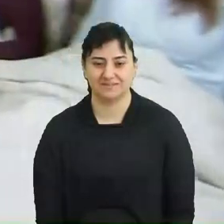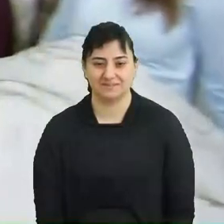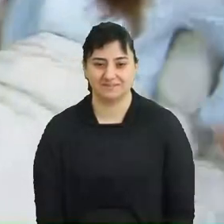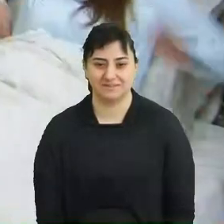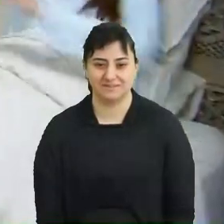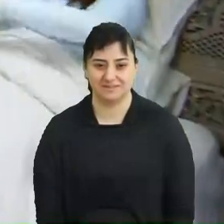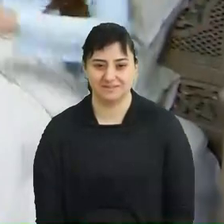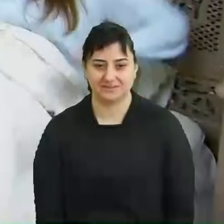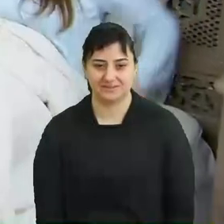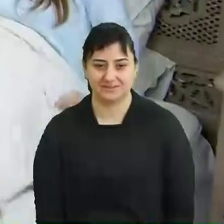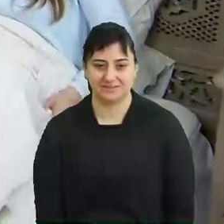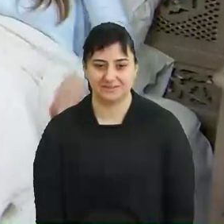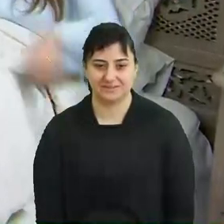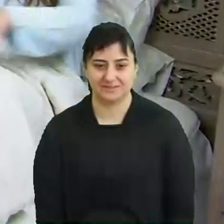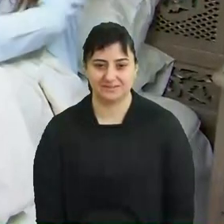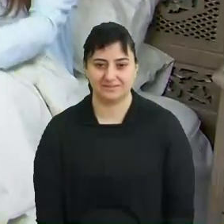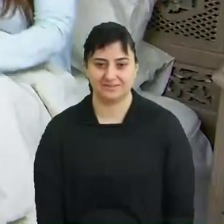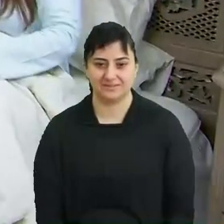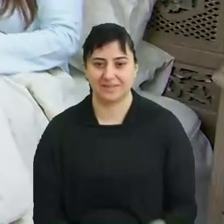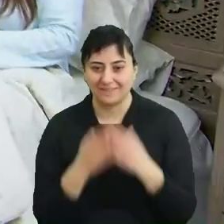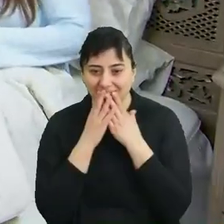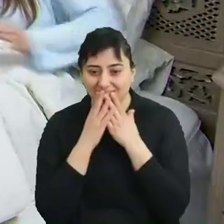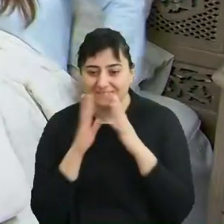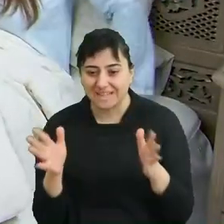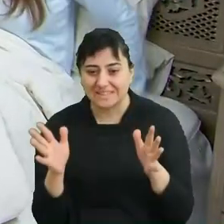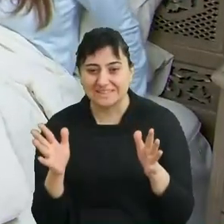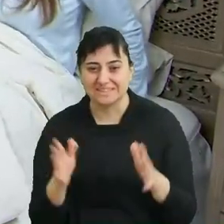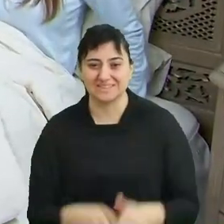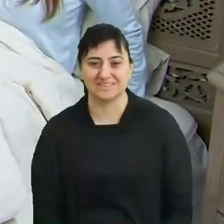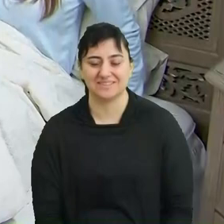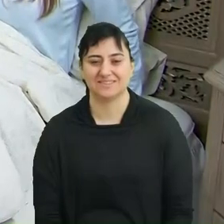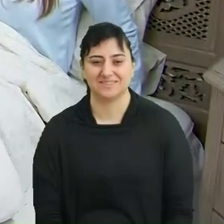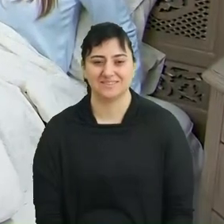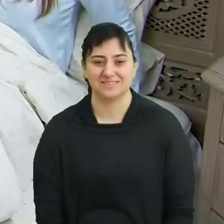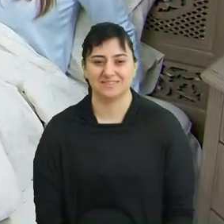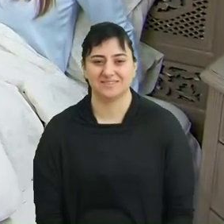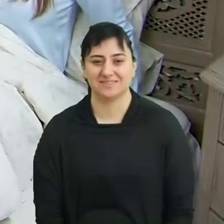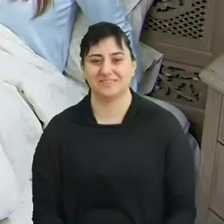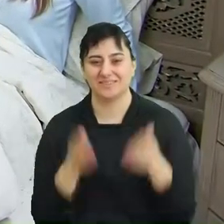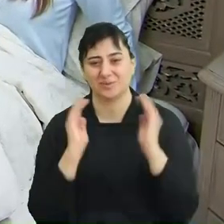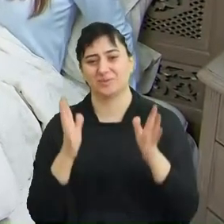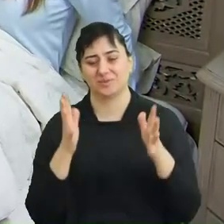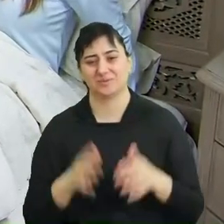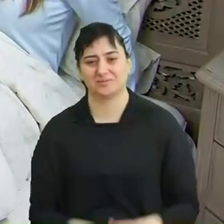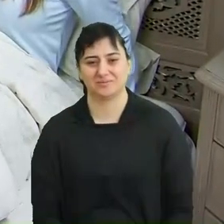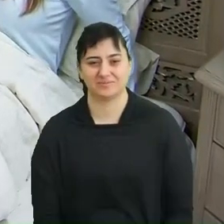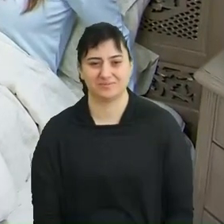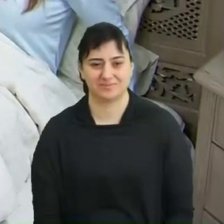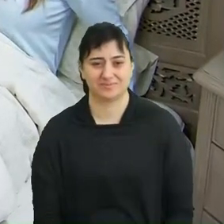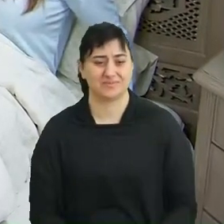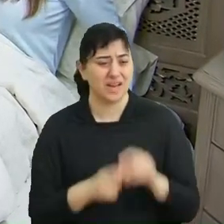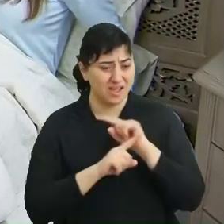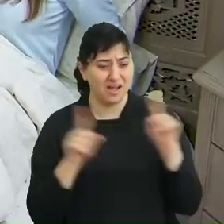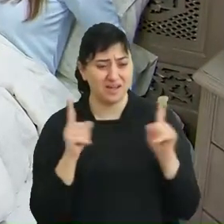şuraya bak. Nurhan ayağı takılınca tepsi yatağa boca oldu. Uy, uy yarabbi ya.